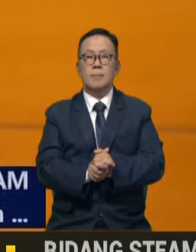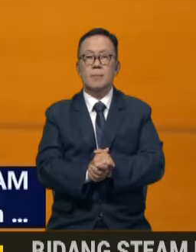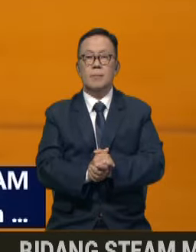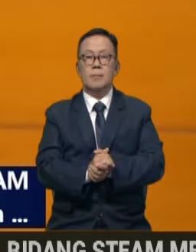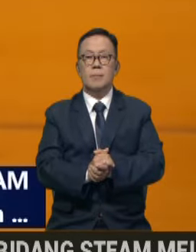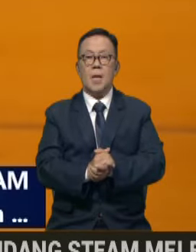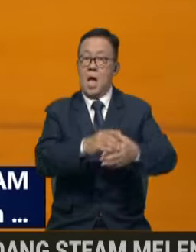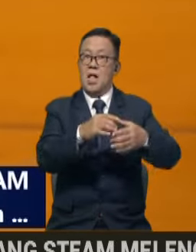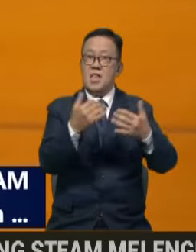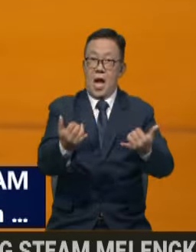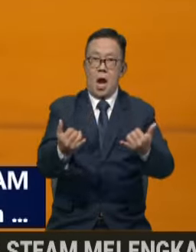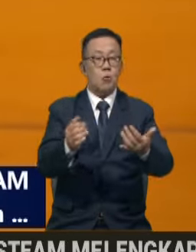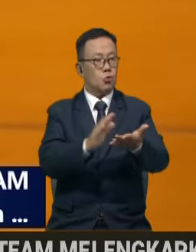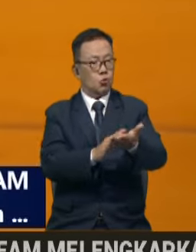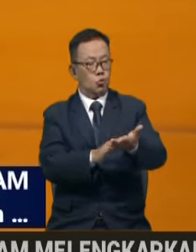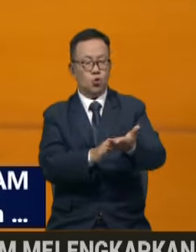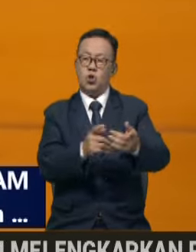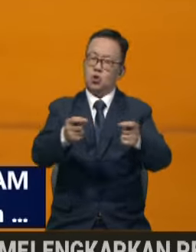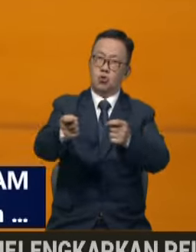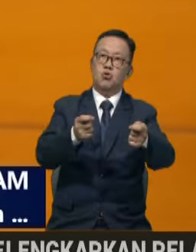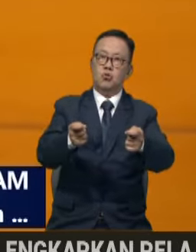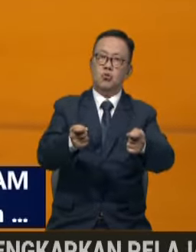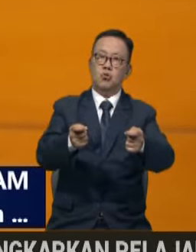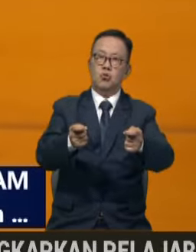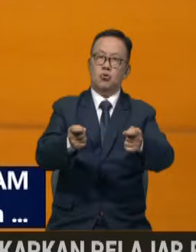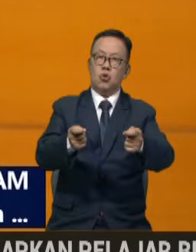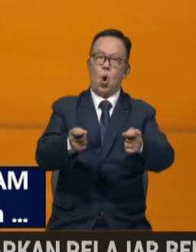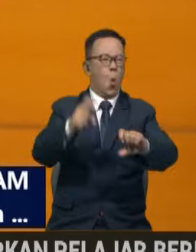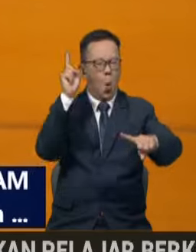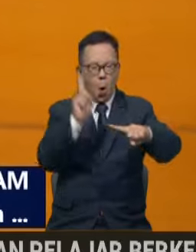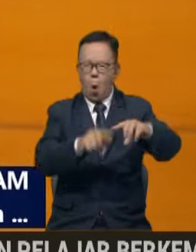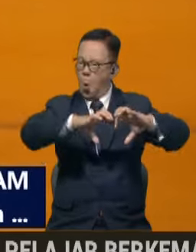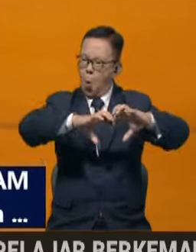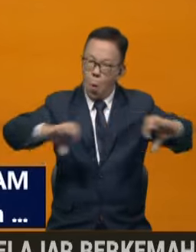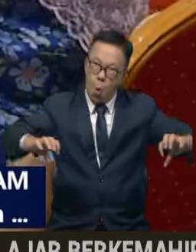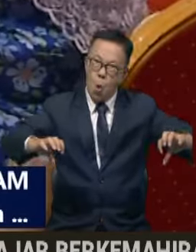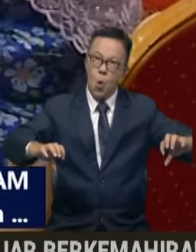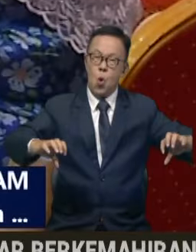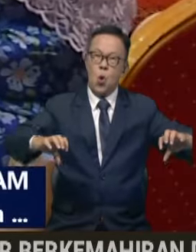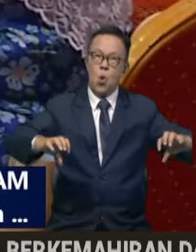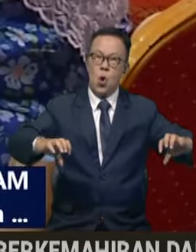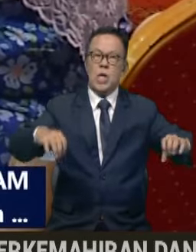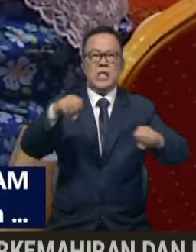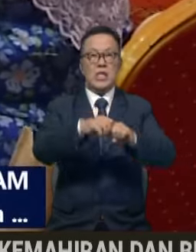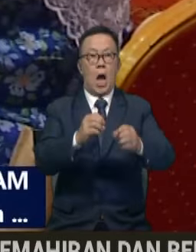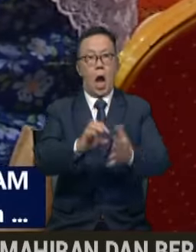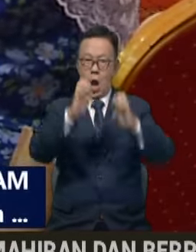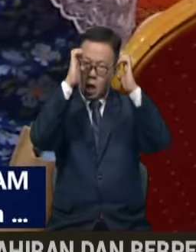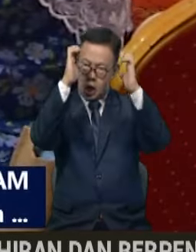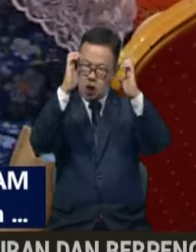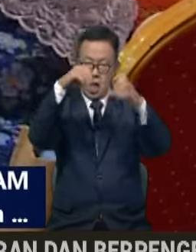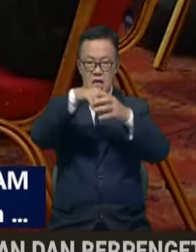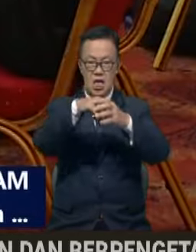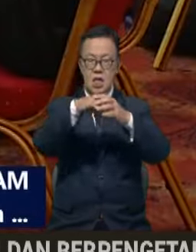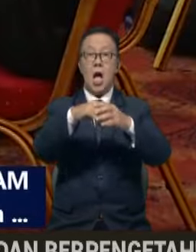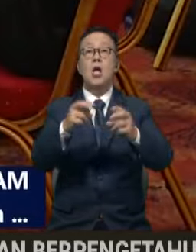The leadership role of school administrators is indispensable in advancing STEAM education in our